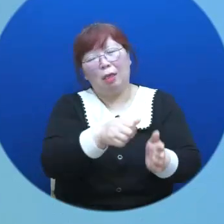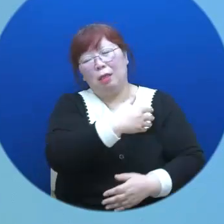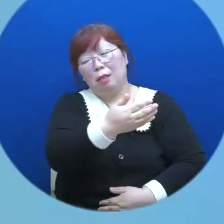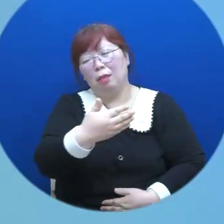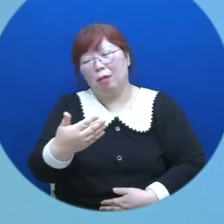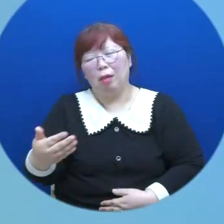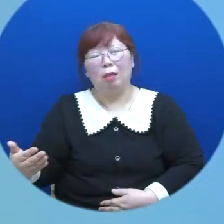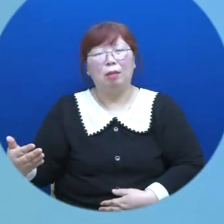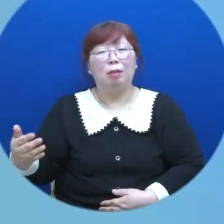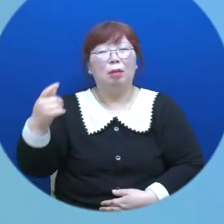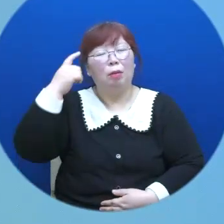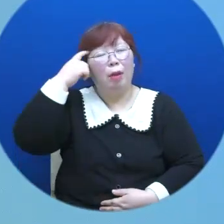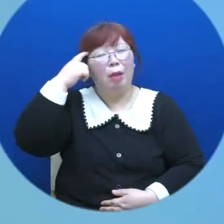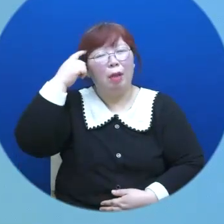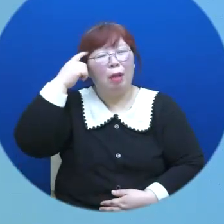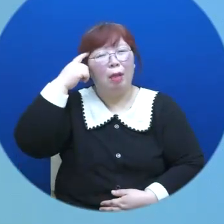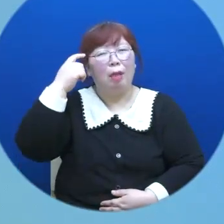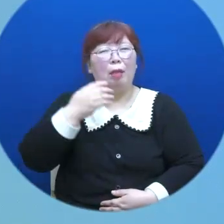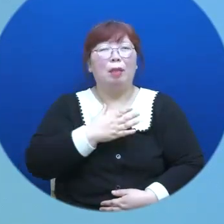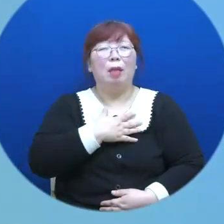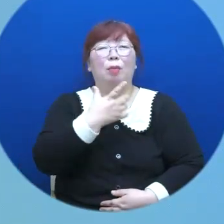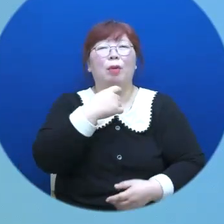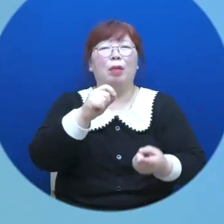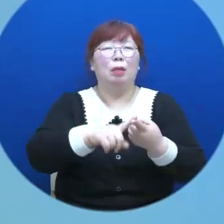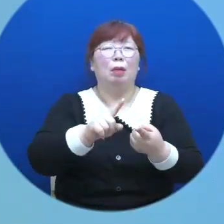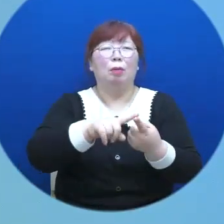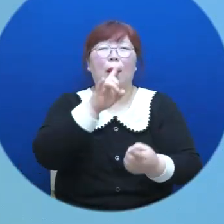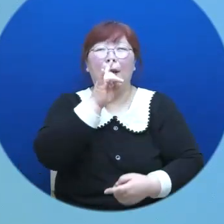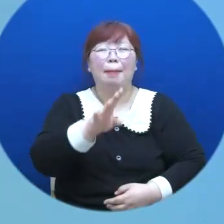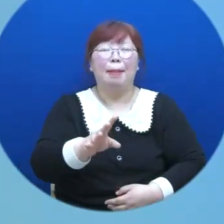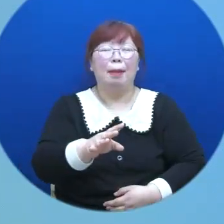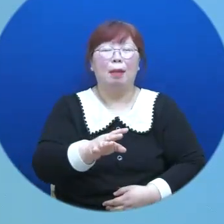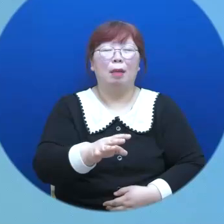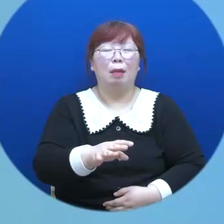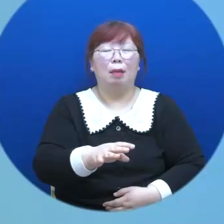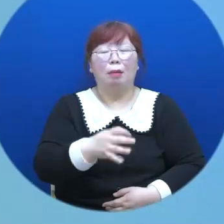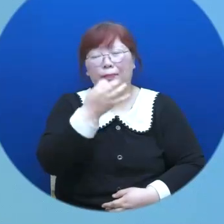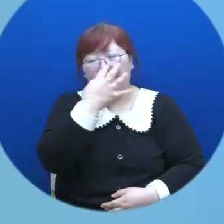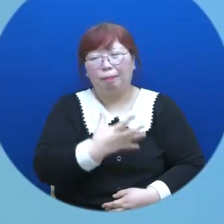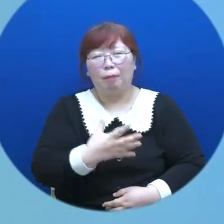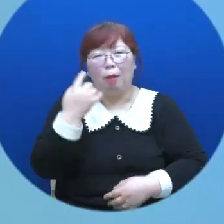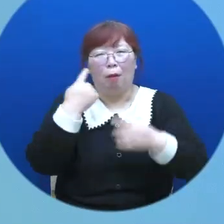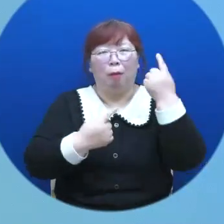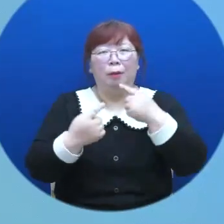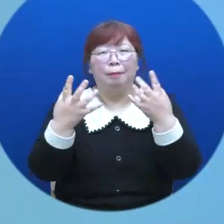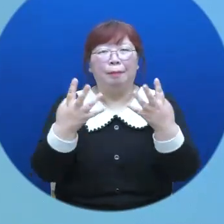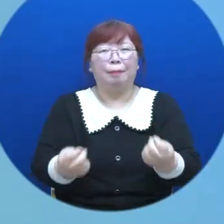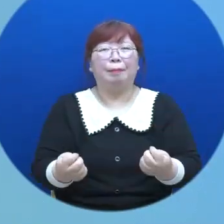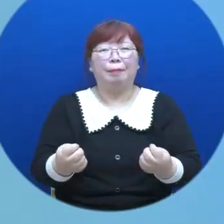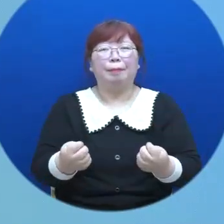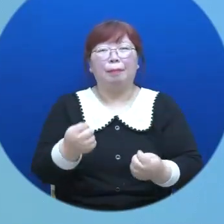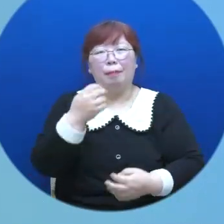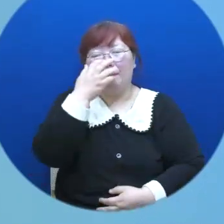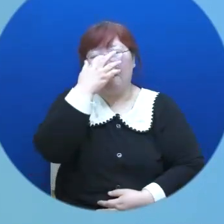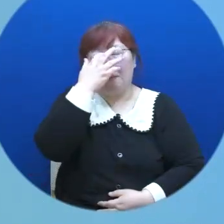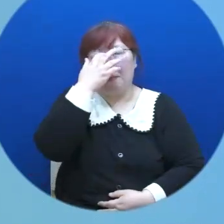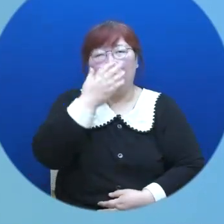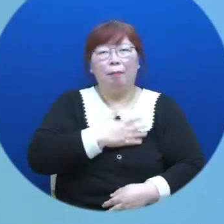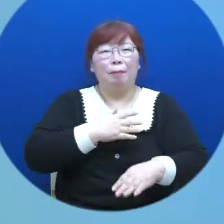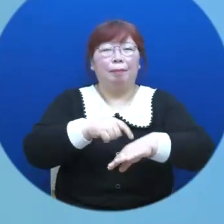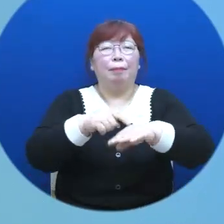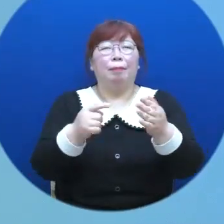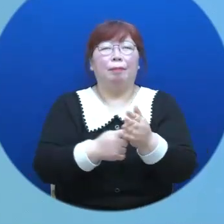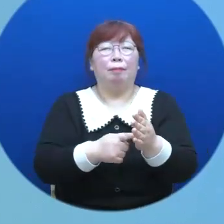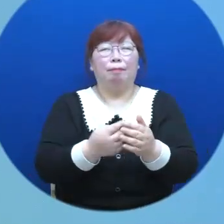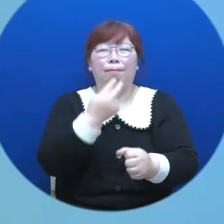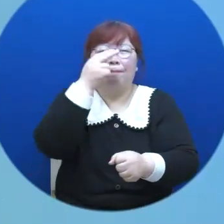됐다고. 그래서 힘든 거예요. 그래서 상처가 많아. 그래서 내 마음에 한이